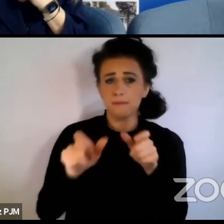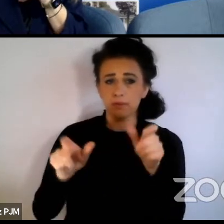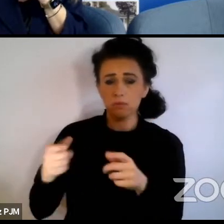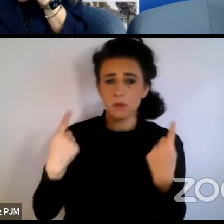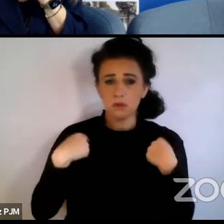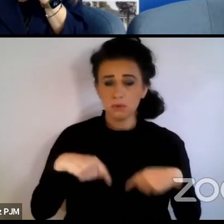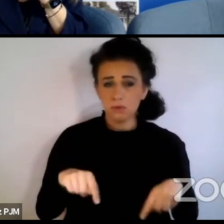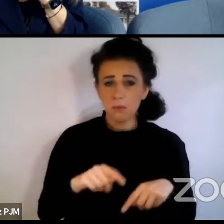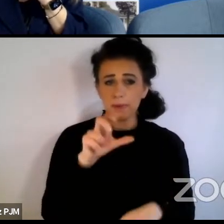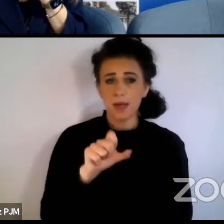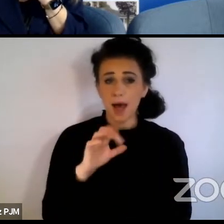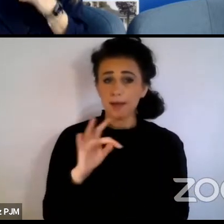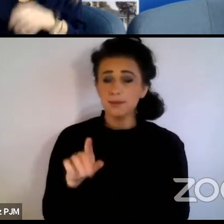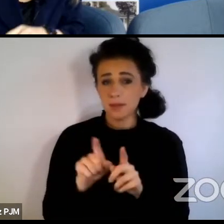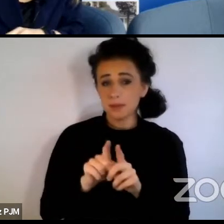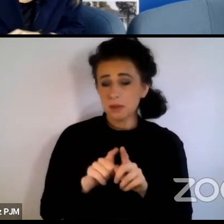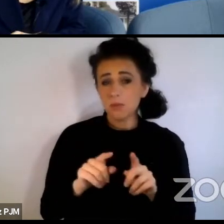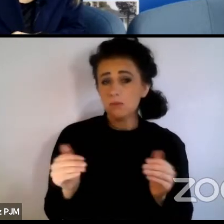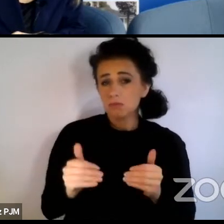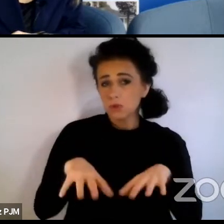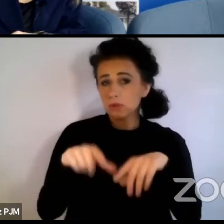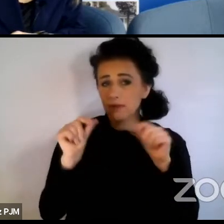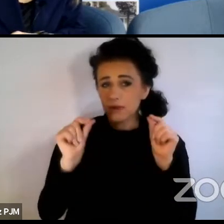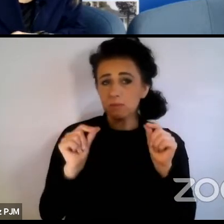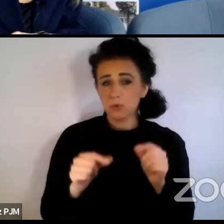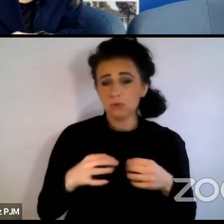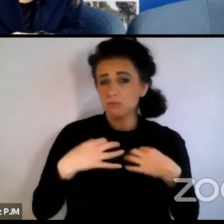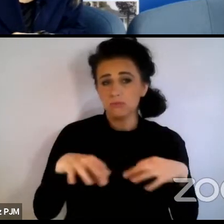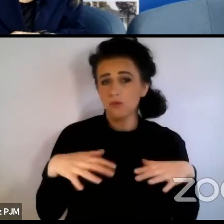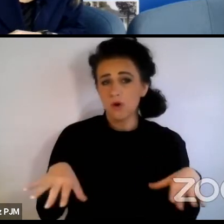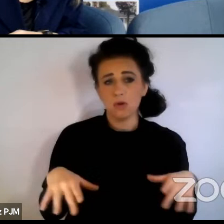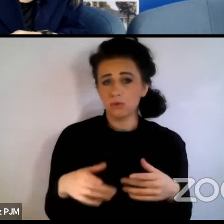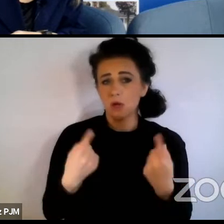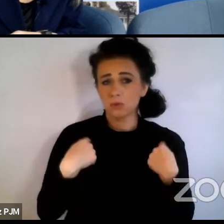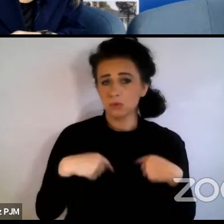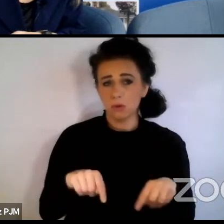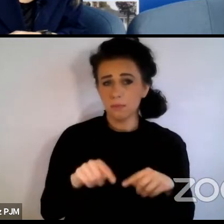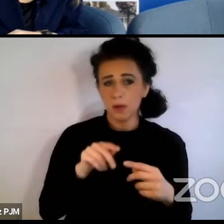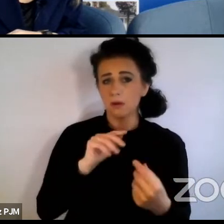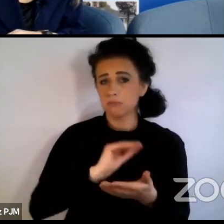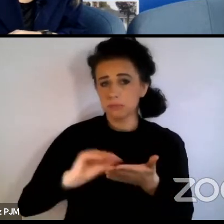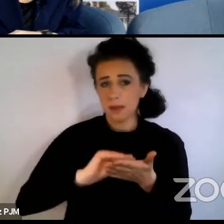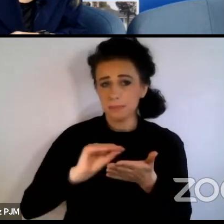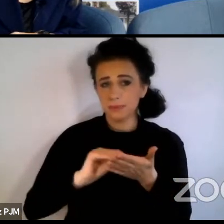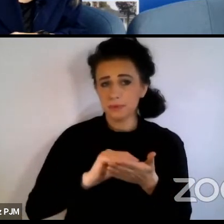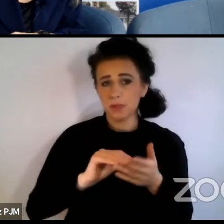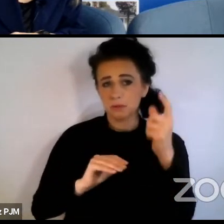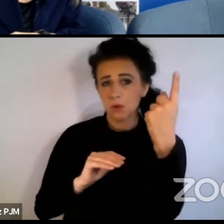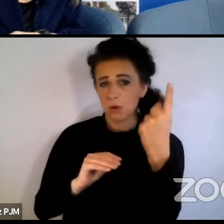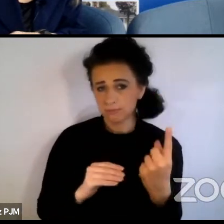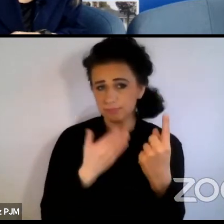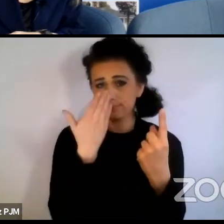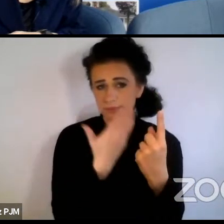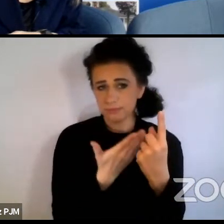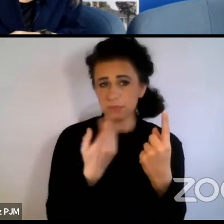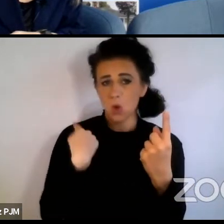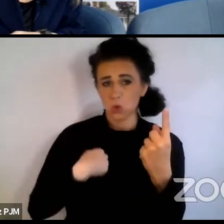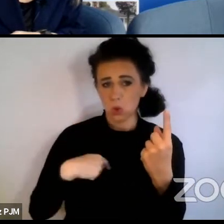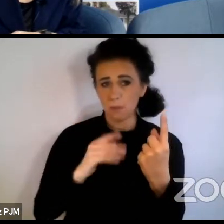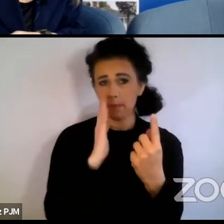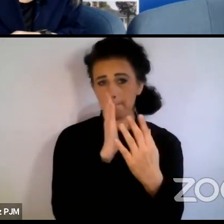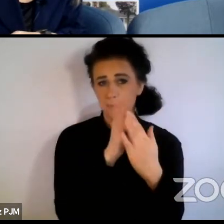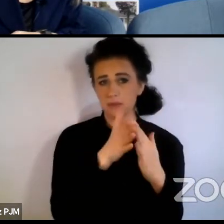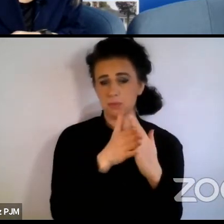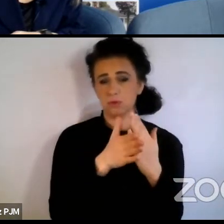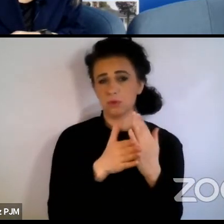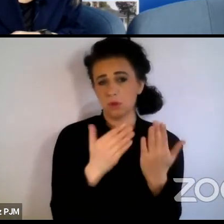W czacie można wybrać dowolną osobę i do niej napisać bezpośrednio wiadomość, więc może to będzie